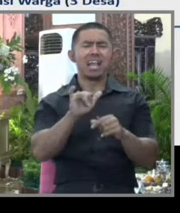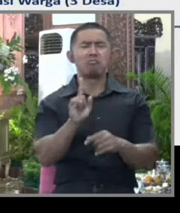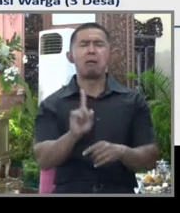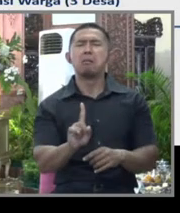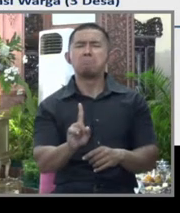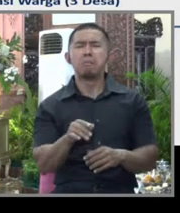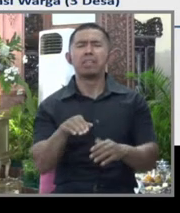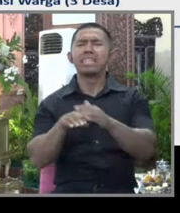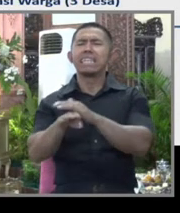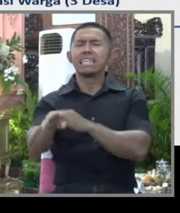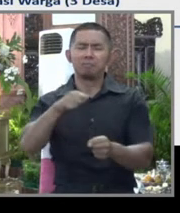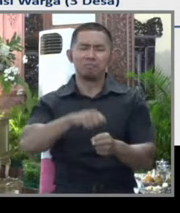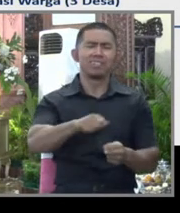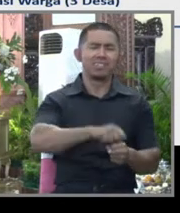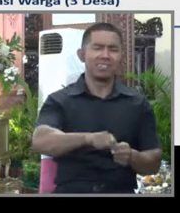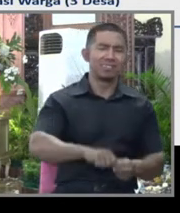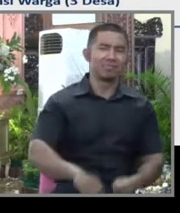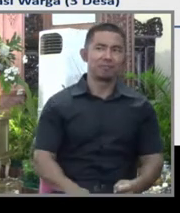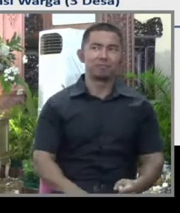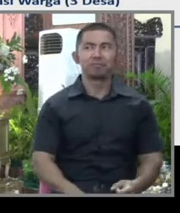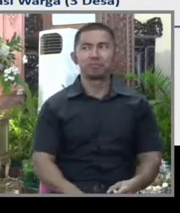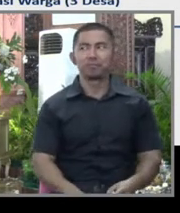gelondongan semuanya.